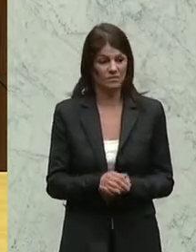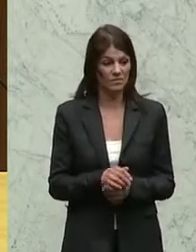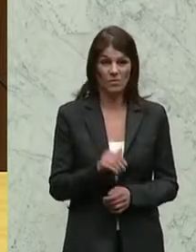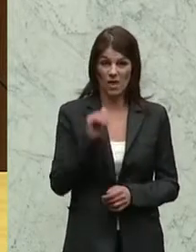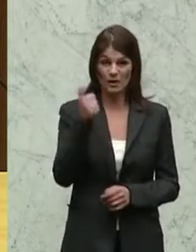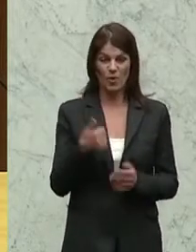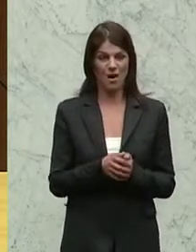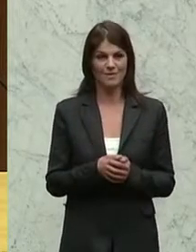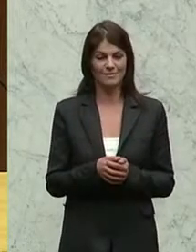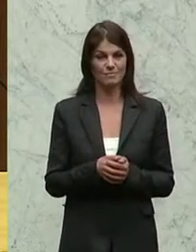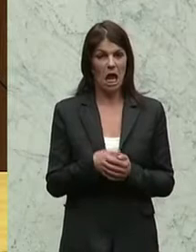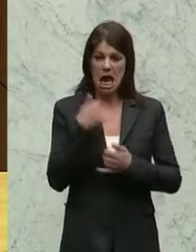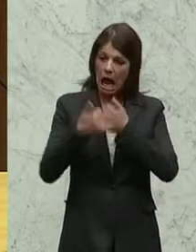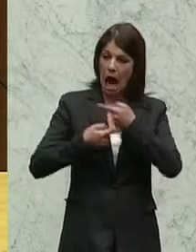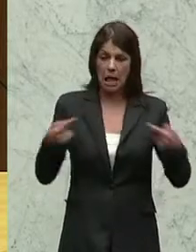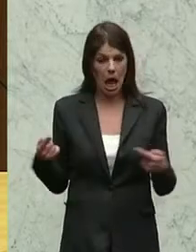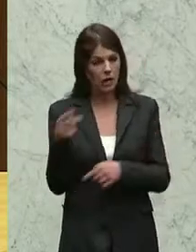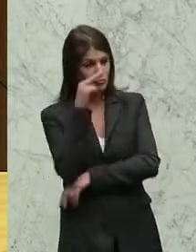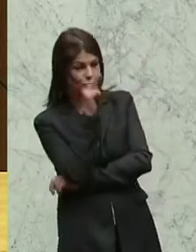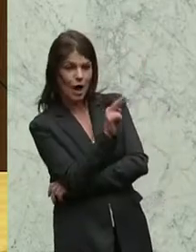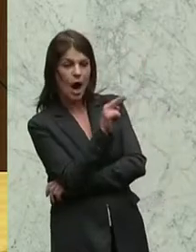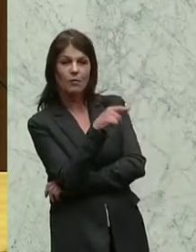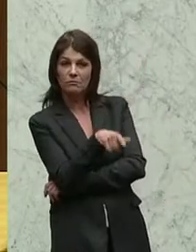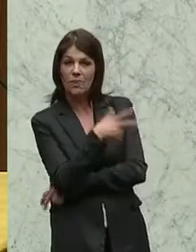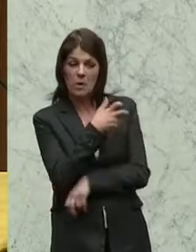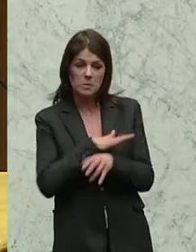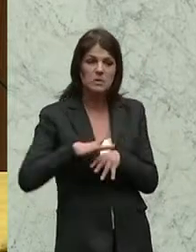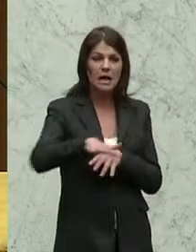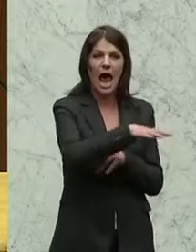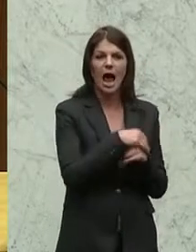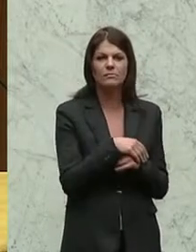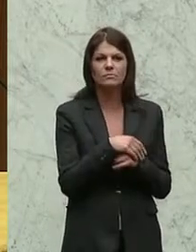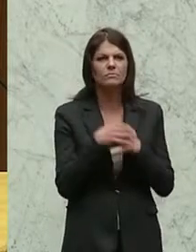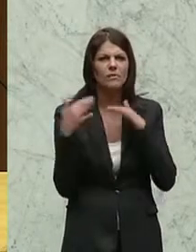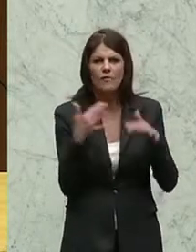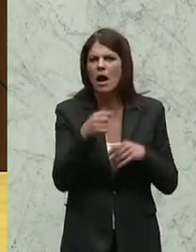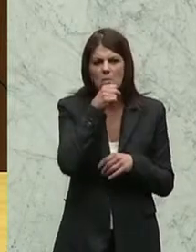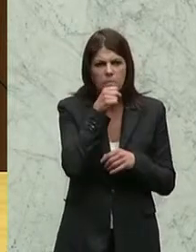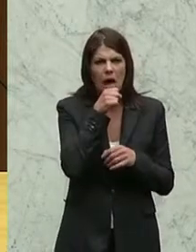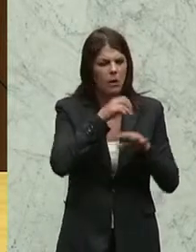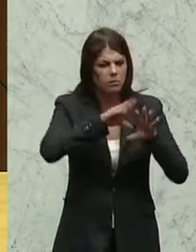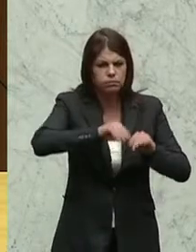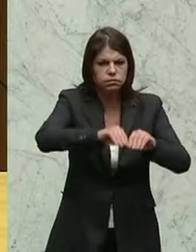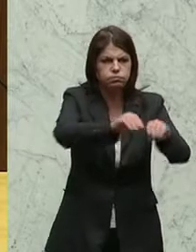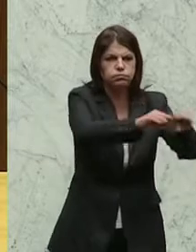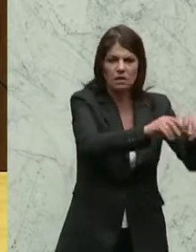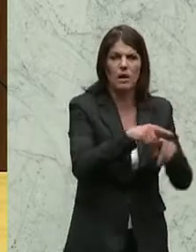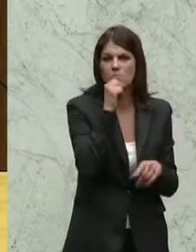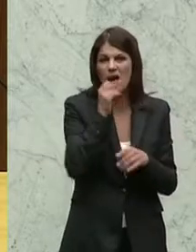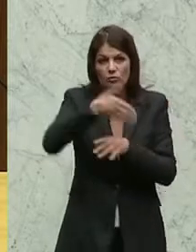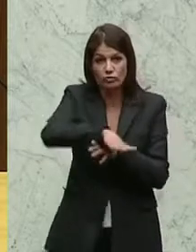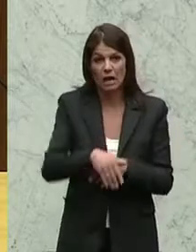Zuerst schauen Sie jahrelang zu, wie in diesem Land zigtausende Bauern sterben, insbesondere die ÖVP schaut